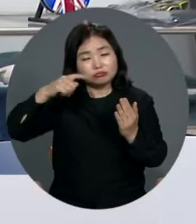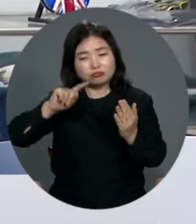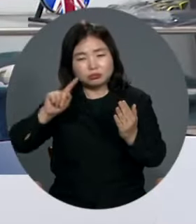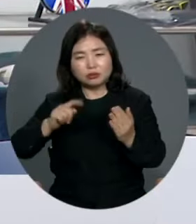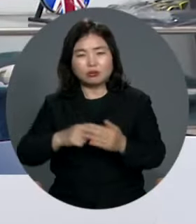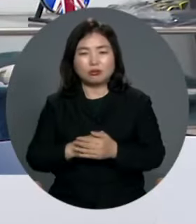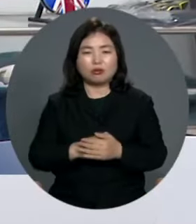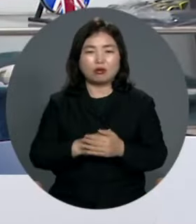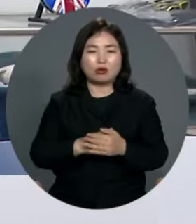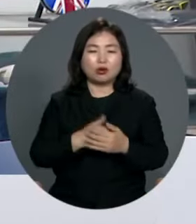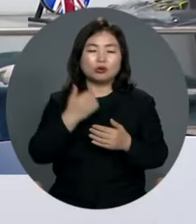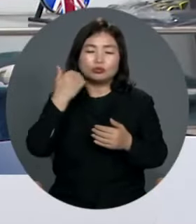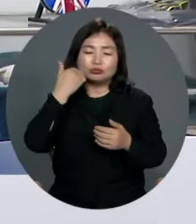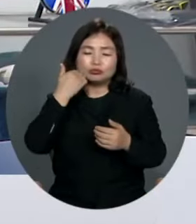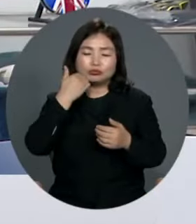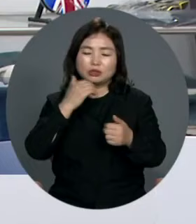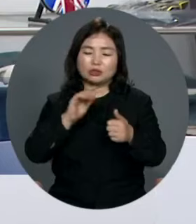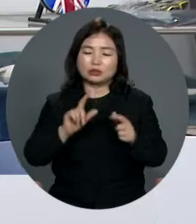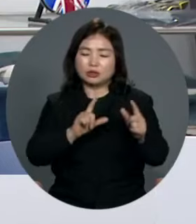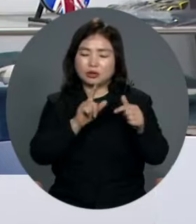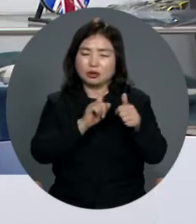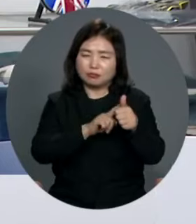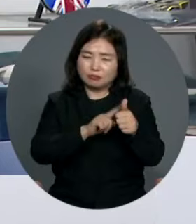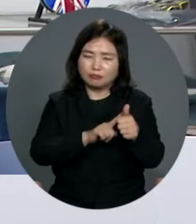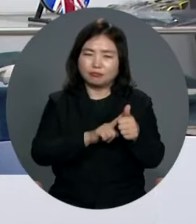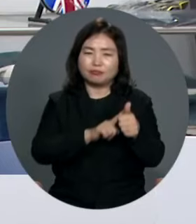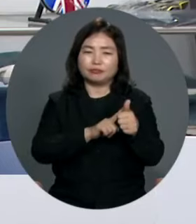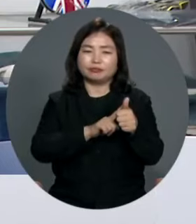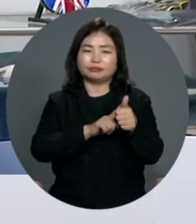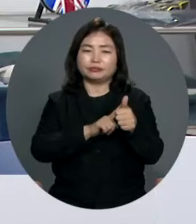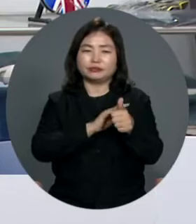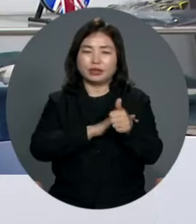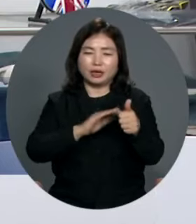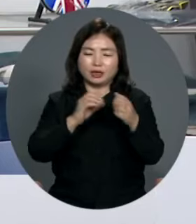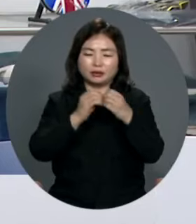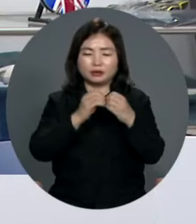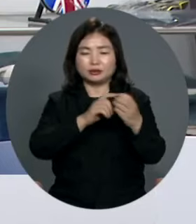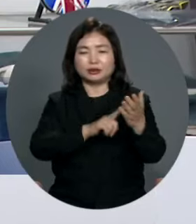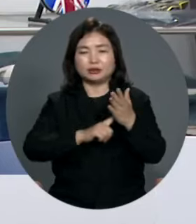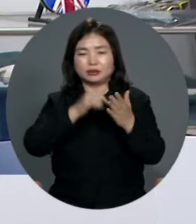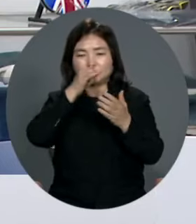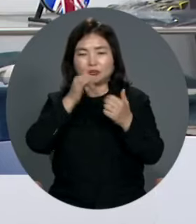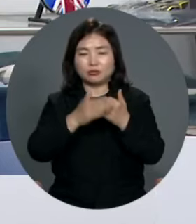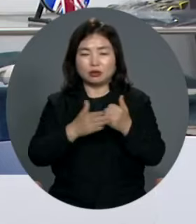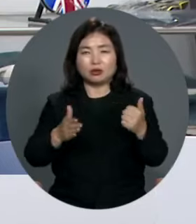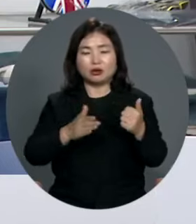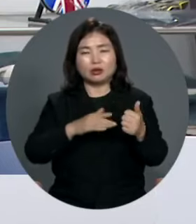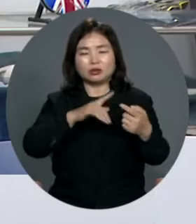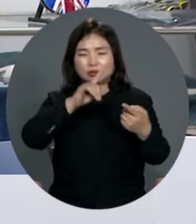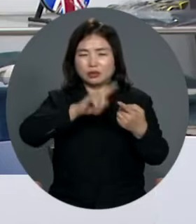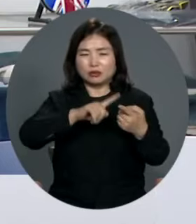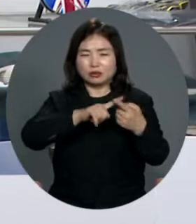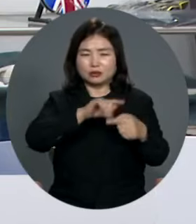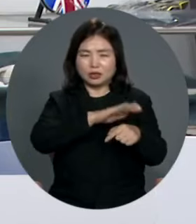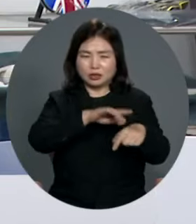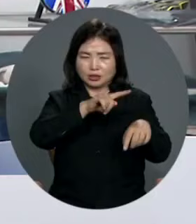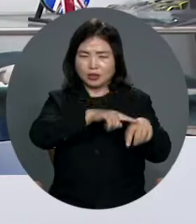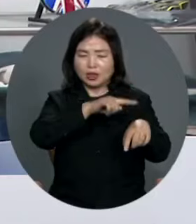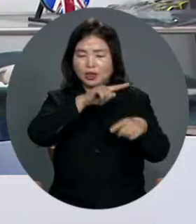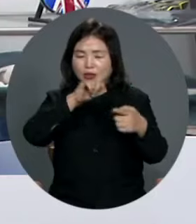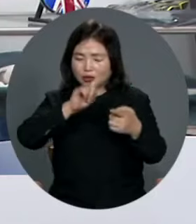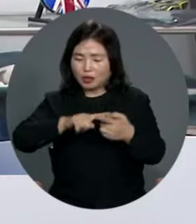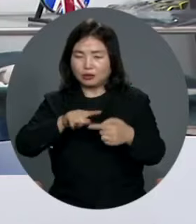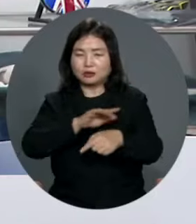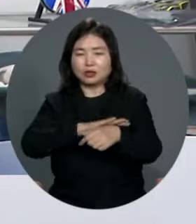거는 어떤 암흑의 그 고단한 삶 자체는 잘 담겨 있었기 때문에 오히려 그 분위기만 잘 살려보자